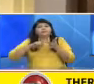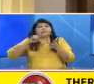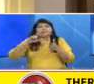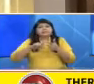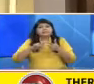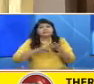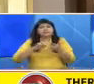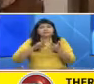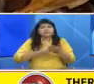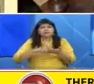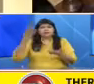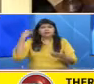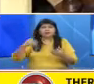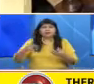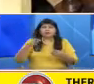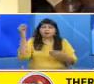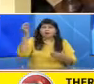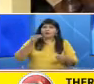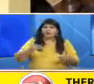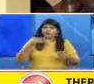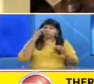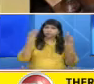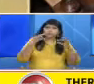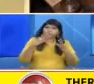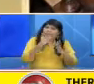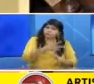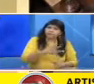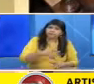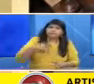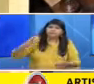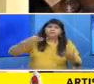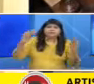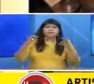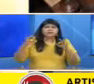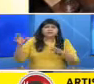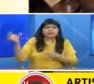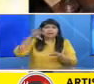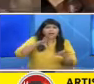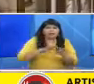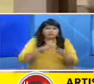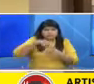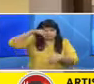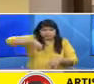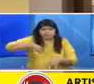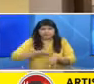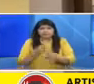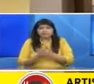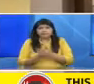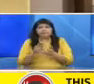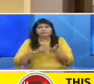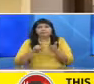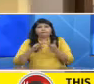एक बहुत प्रसिद्ध आर्ट शो है जहां दुनिया भर के कलाकार जुटते हैं। इस बार वेनिस बिएनाले